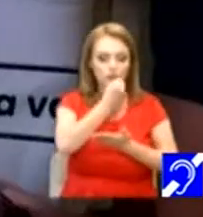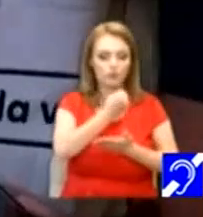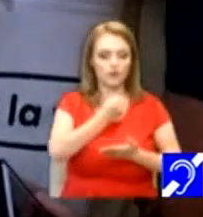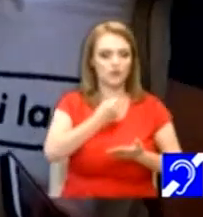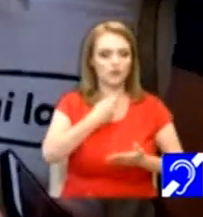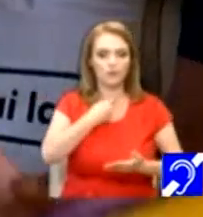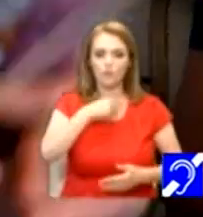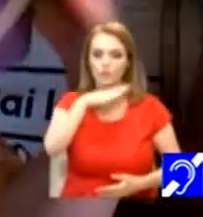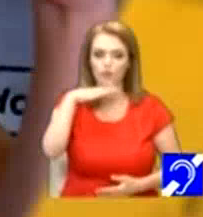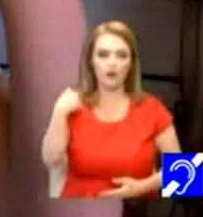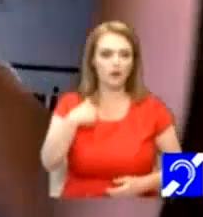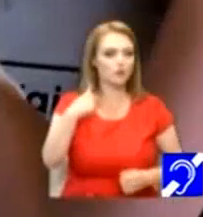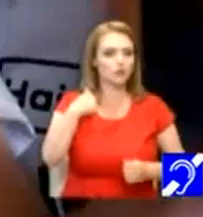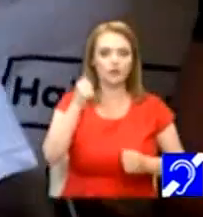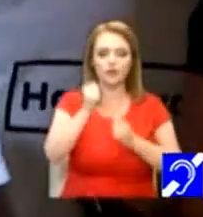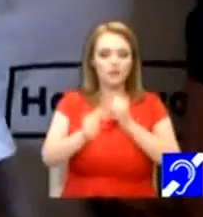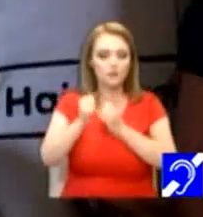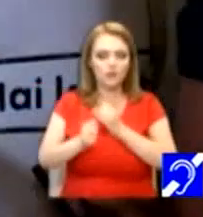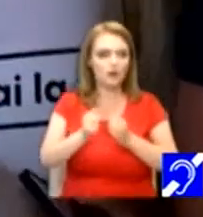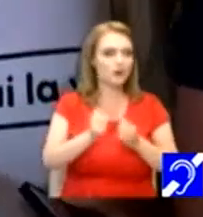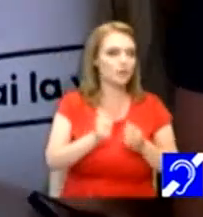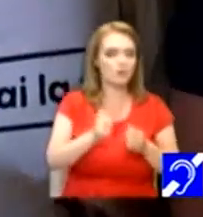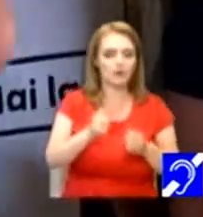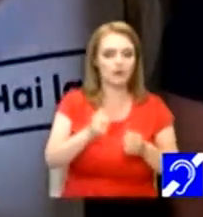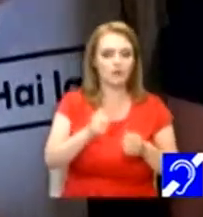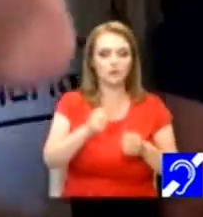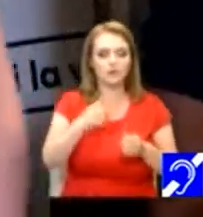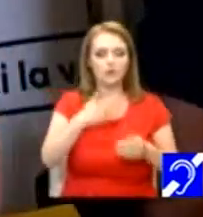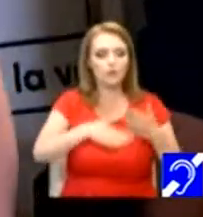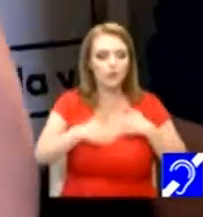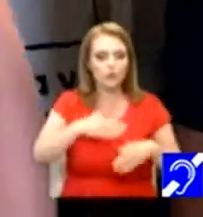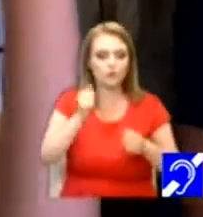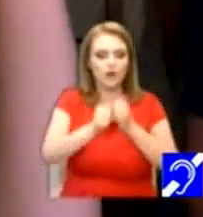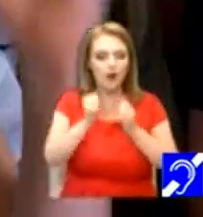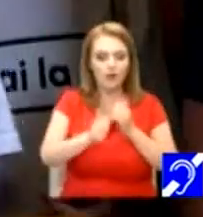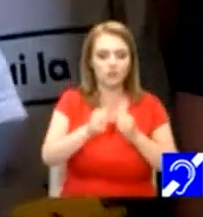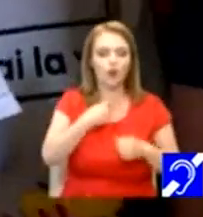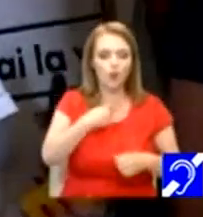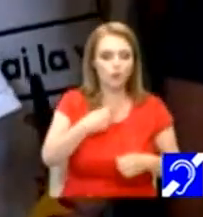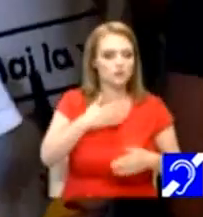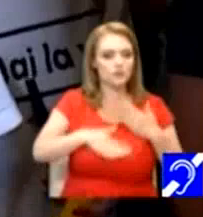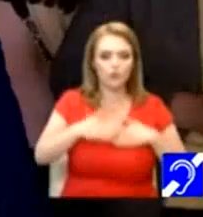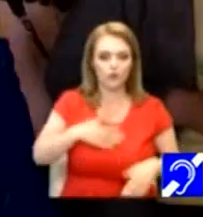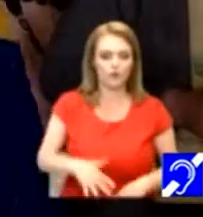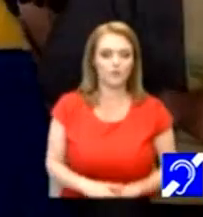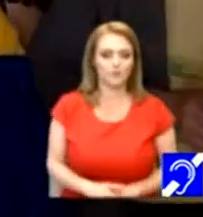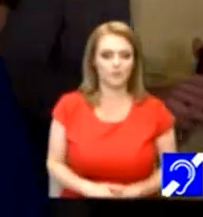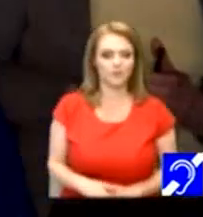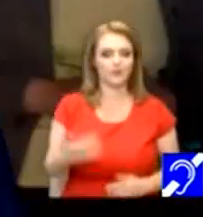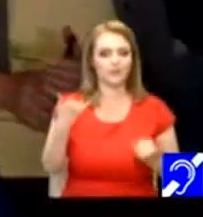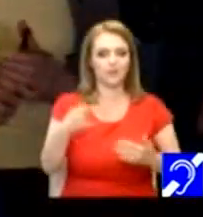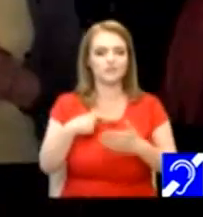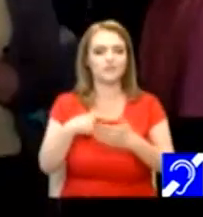Moldova. Da, ne bucurăm pentru fiecare zecime, deci suntem super fericiți și ne așteptăm la și mai mult. Ne